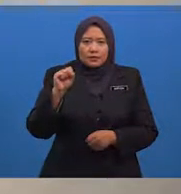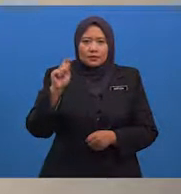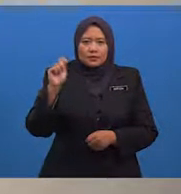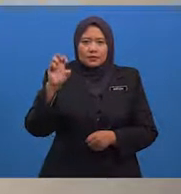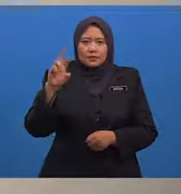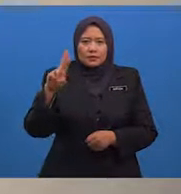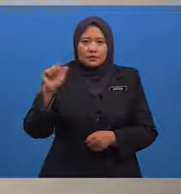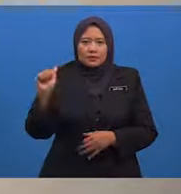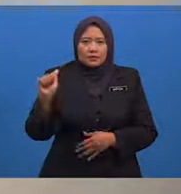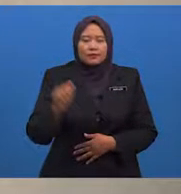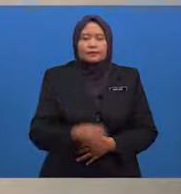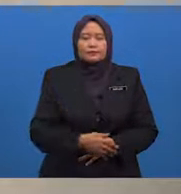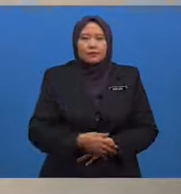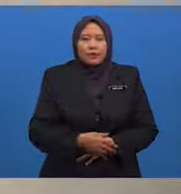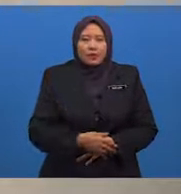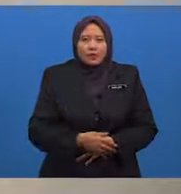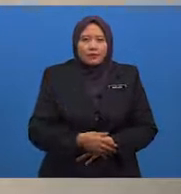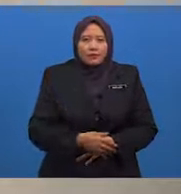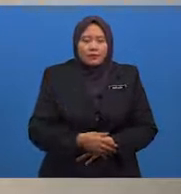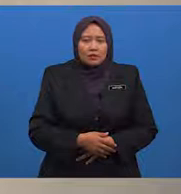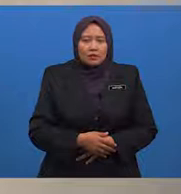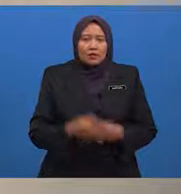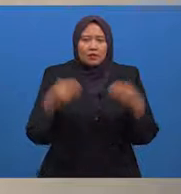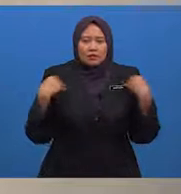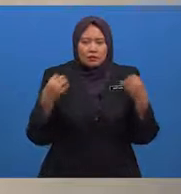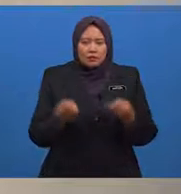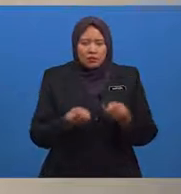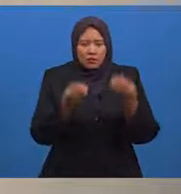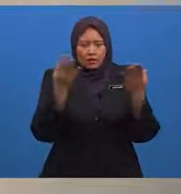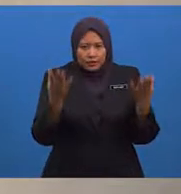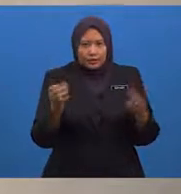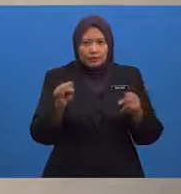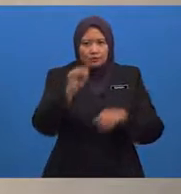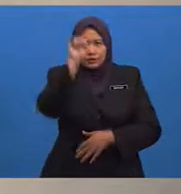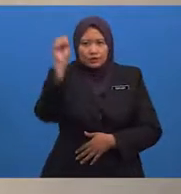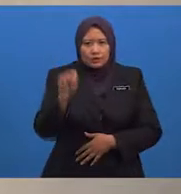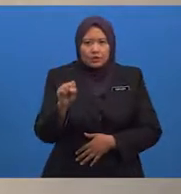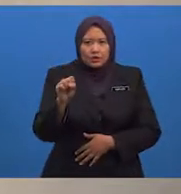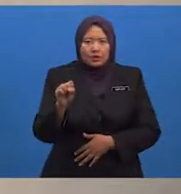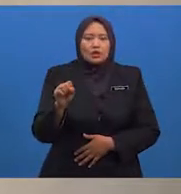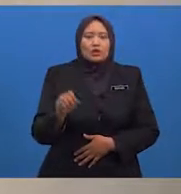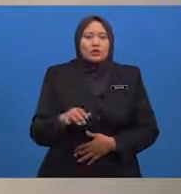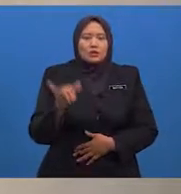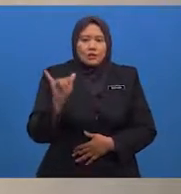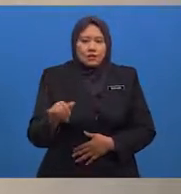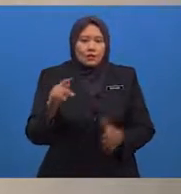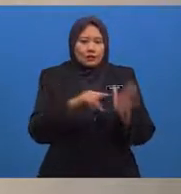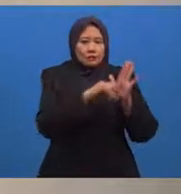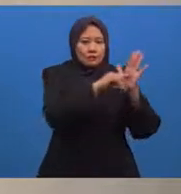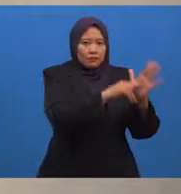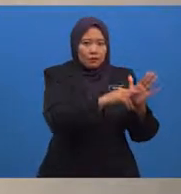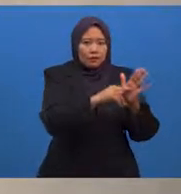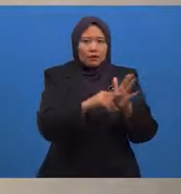Dalam sebuah genre sastra, terdapat banyak persoalan yang hendak dipaparkan oleh